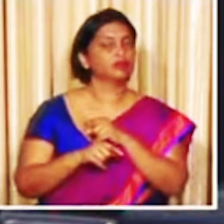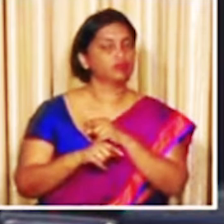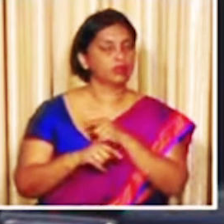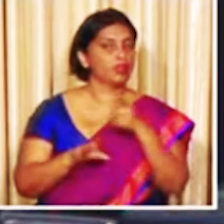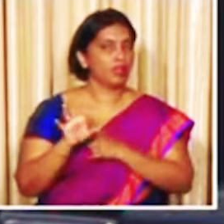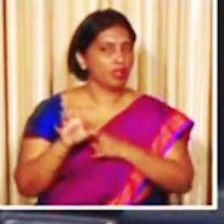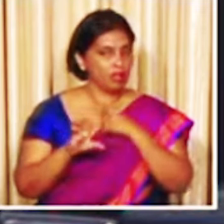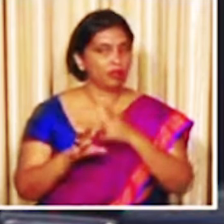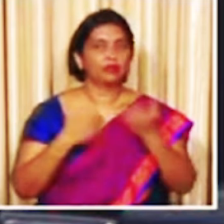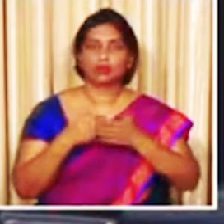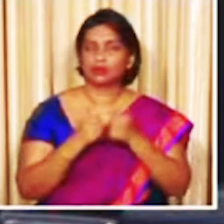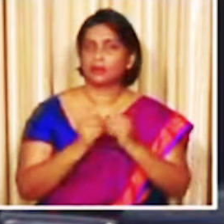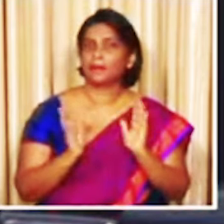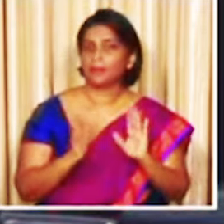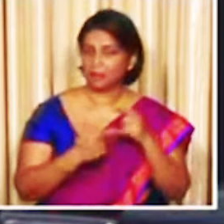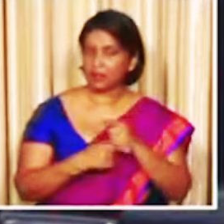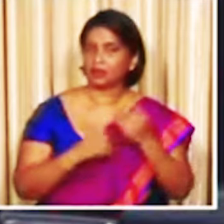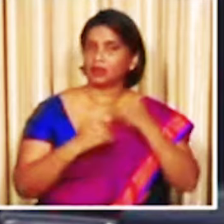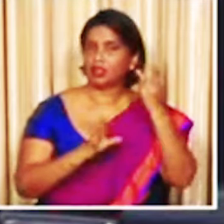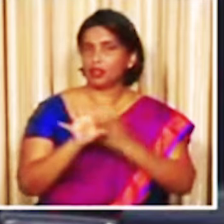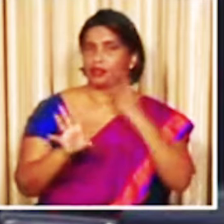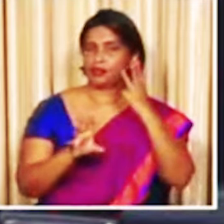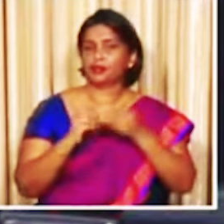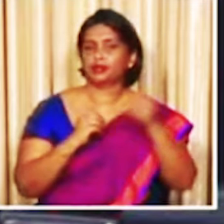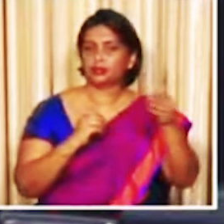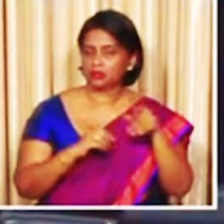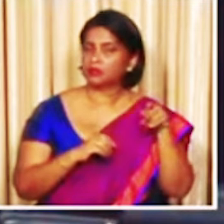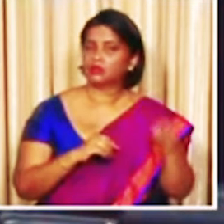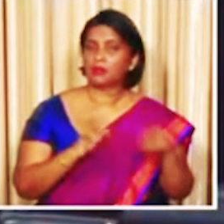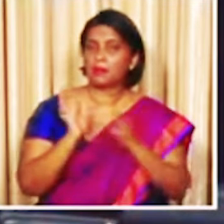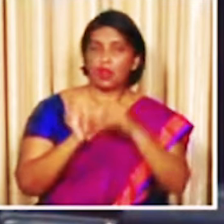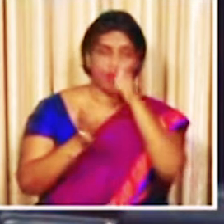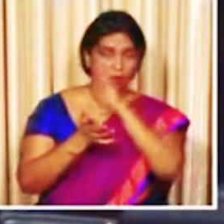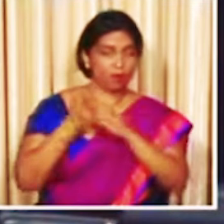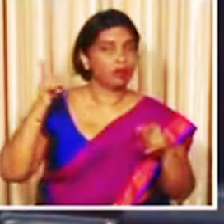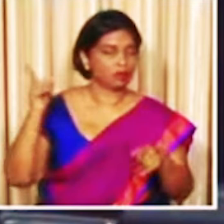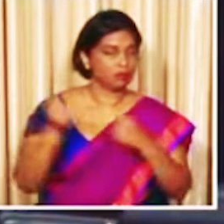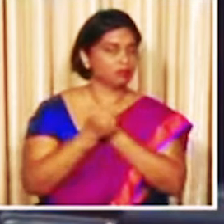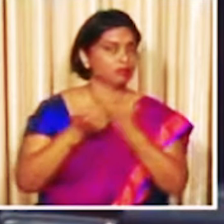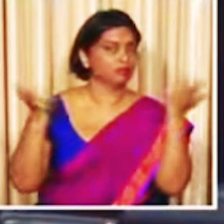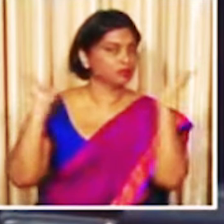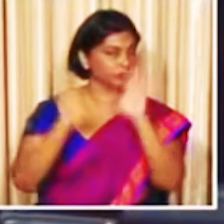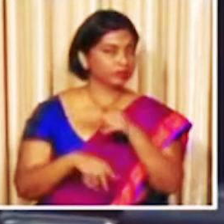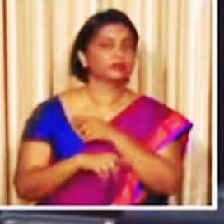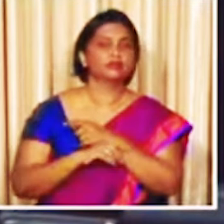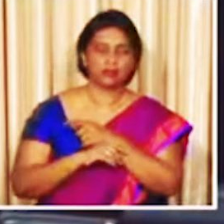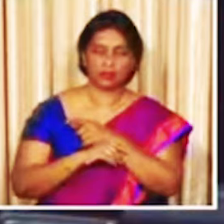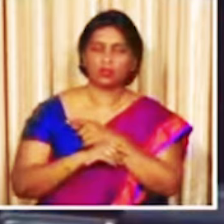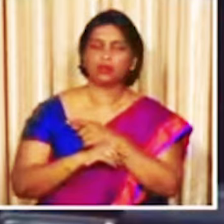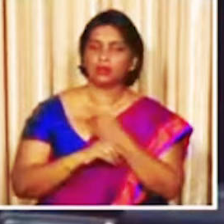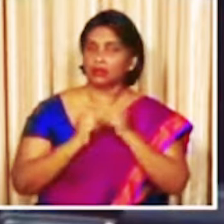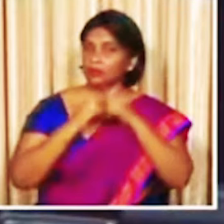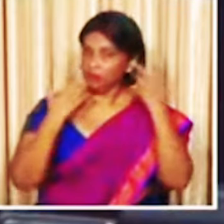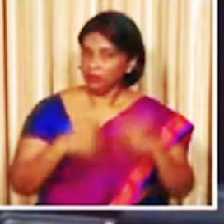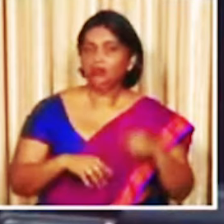අවුරුද්ද අපි ඒක ඉදිකිරීම ආරම්භ කරනවා. ඉදිරි අවුරුදු 3 ඇතුළත ඒ මිල්ලව බන්ධනාගාර සංකීර්ණය සම්පූර්ණයෙන්ම අපි නිම